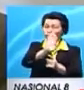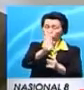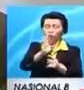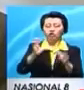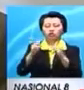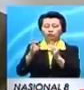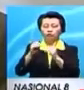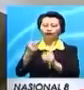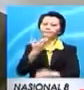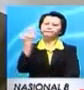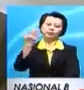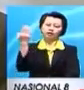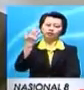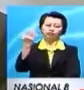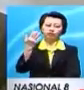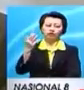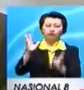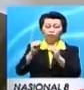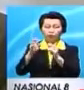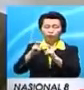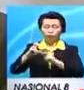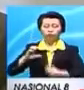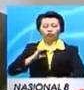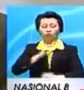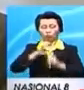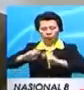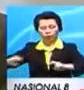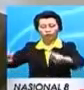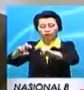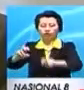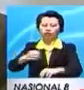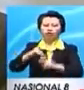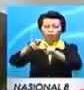mesyuarat kongres biasa. Mesyuarat kongres biasa di